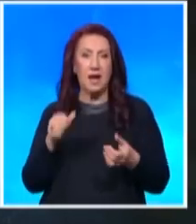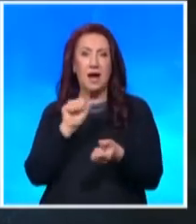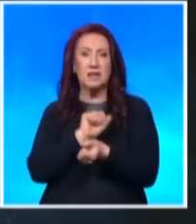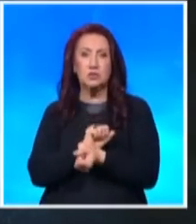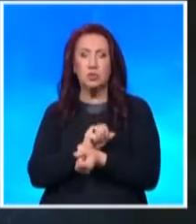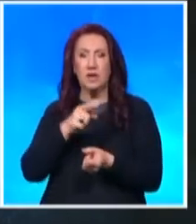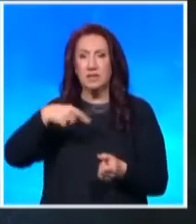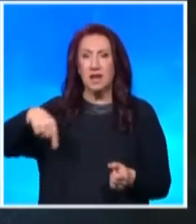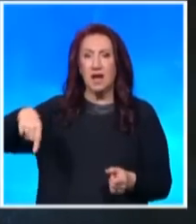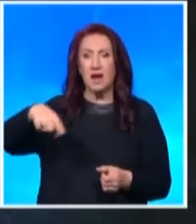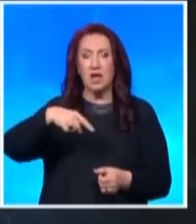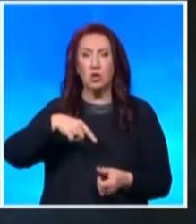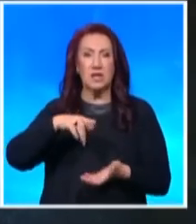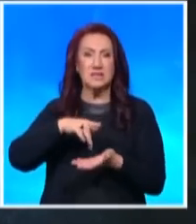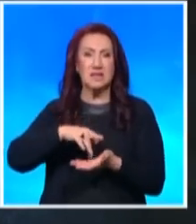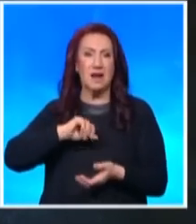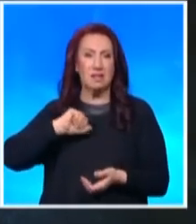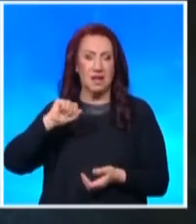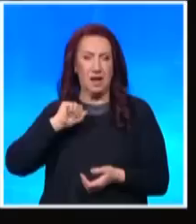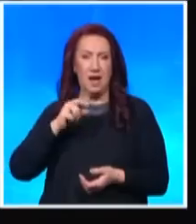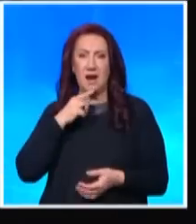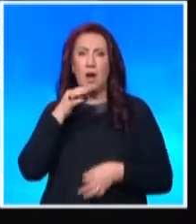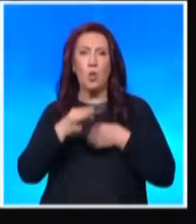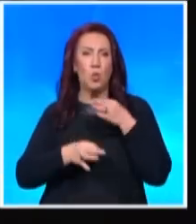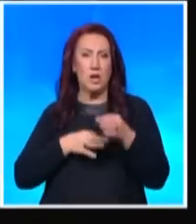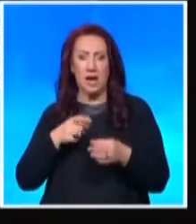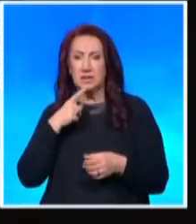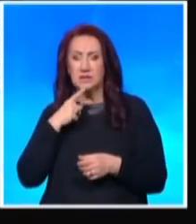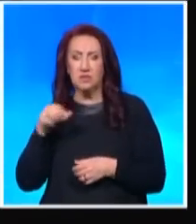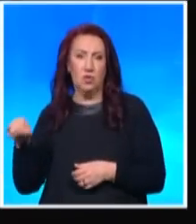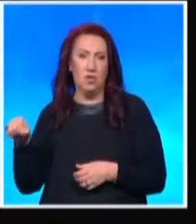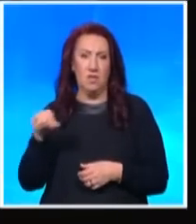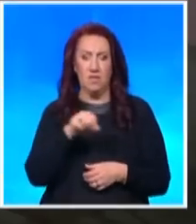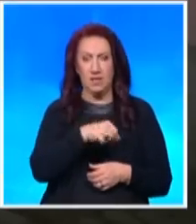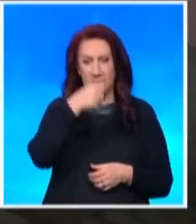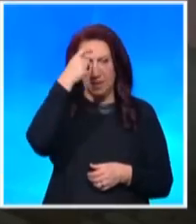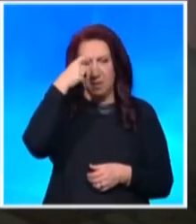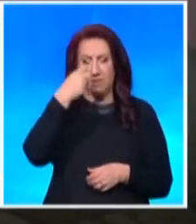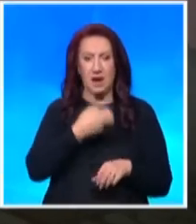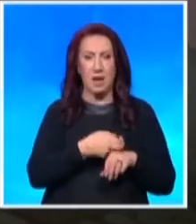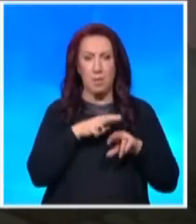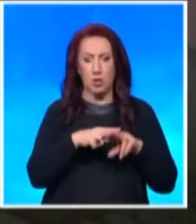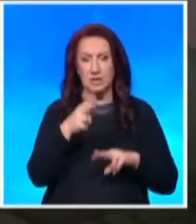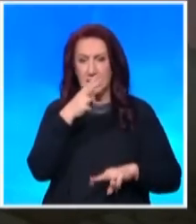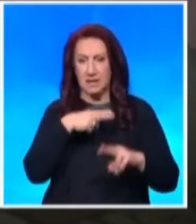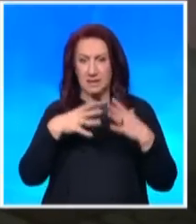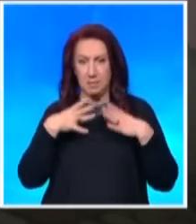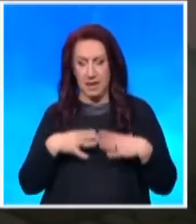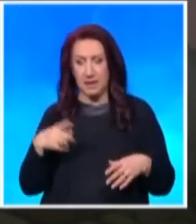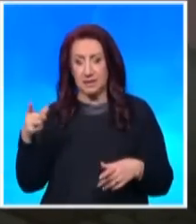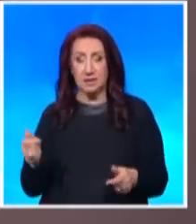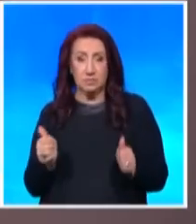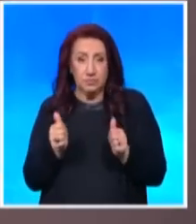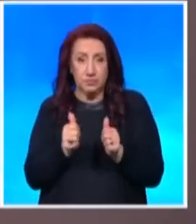на Централната гара за хулиганство и е заведен в МВР болницата за преглед. 40-годишният е бил придружаван от двама